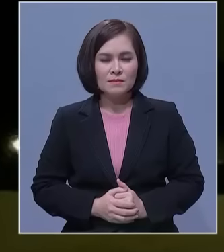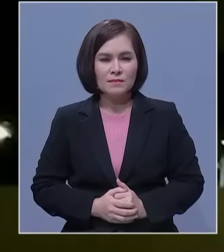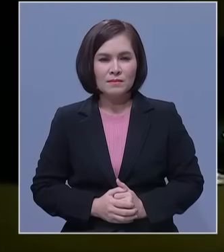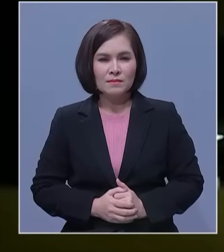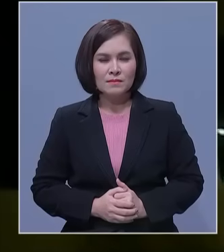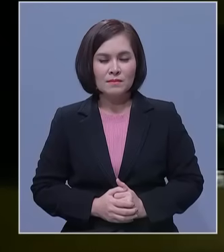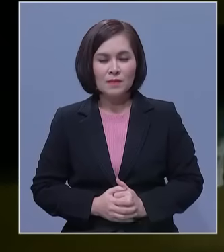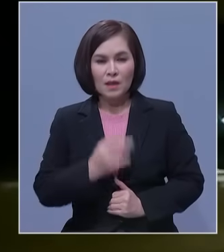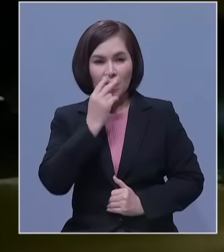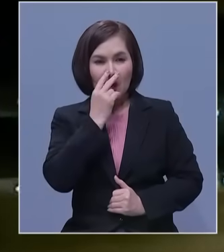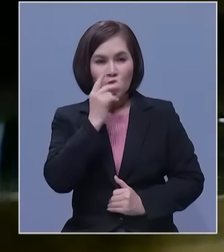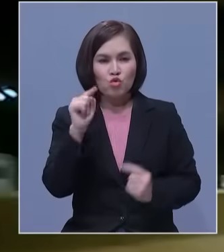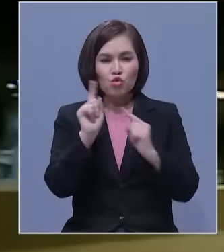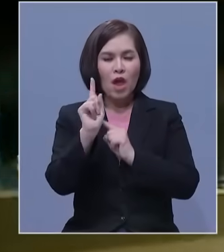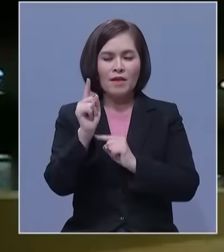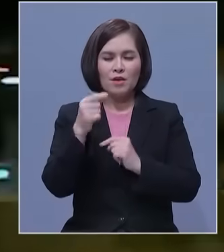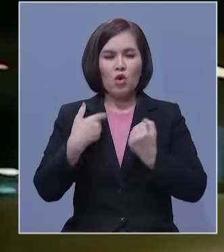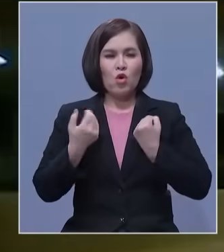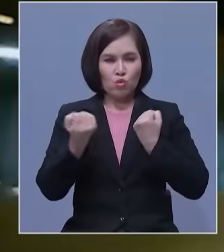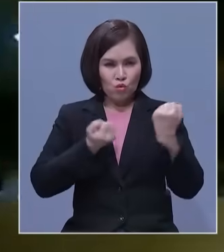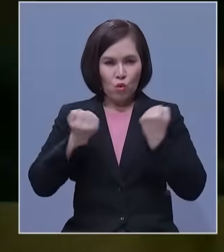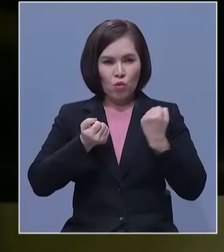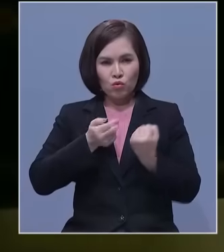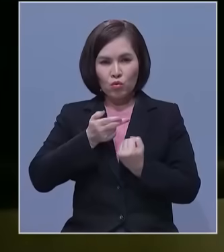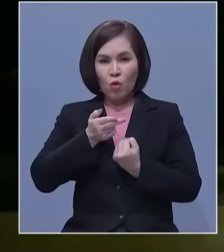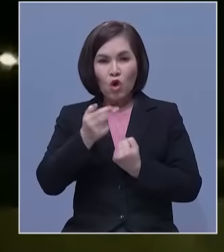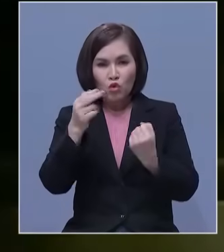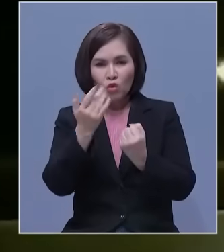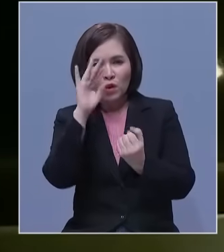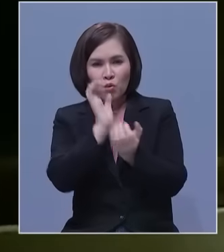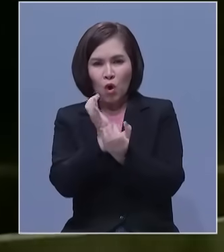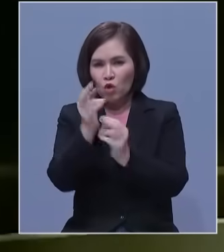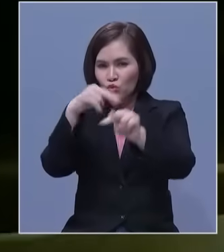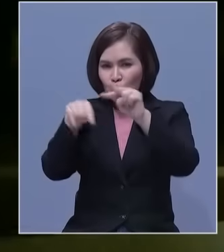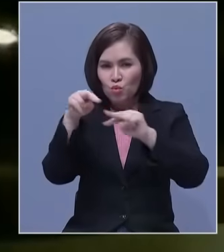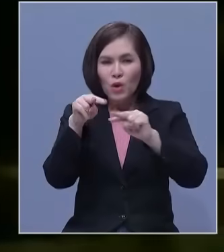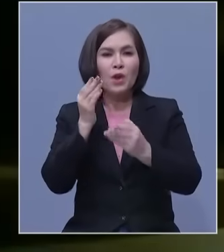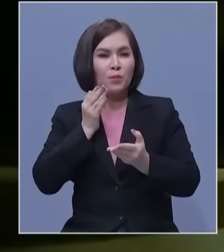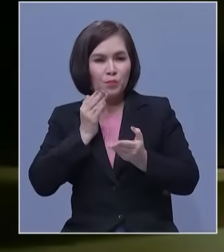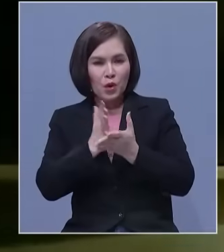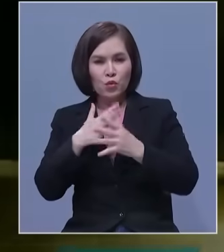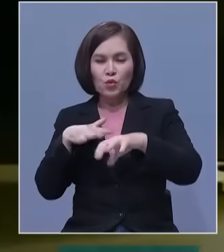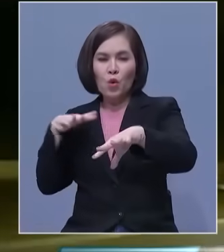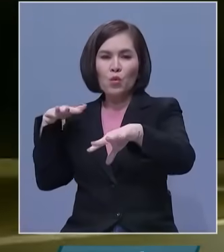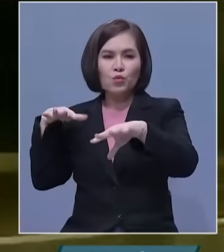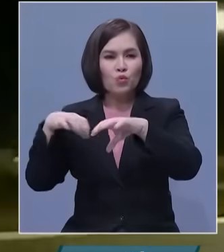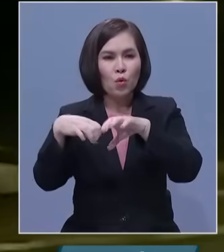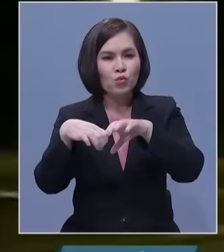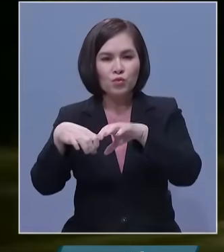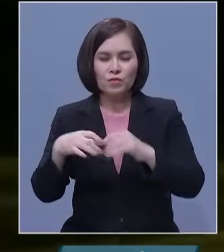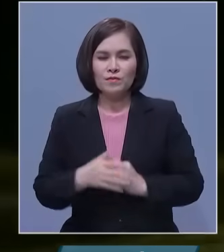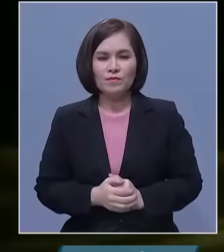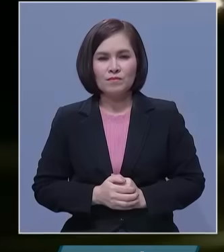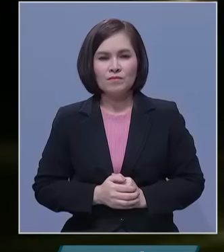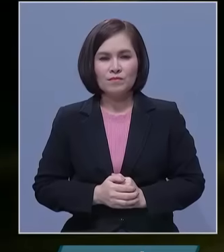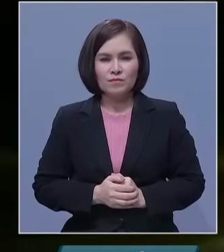นี่ครับเป็นภาพจากกล้องหน้ารถนะครับของกระบะคันนี้พุ่งเข้าชนด่านตรวจของตำรวจสภ.เมืองชลบุรีนะครับที่ช่องทางคู่ขนานมอเตอร์เ